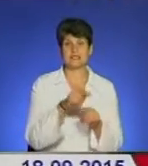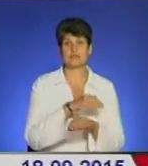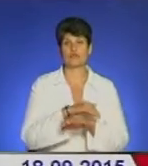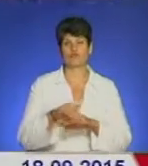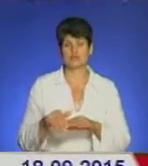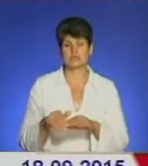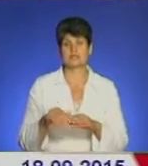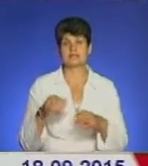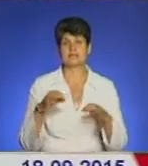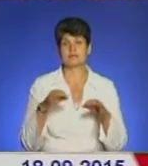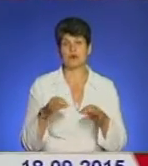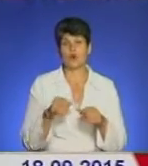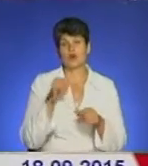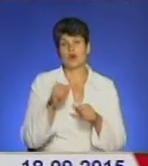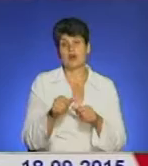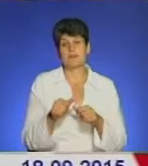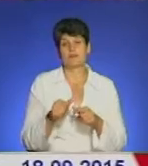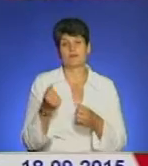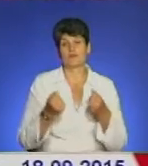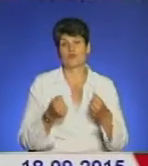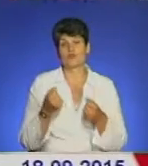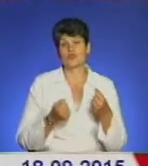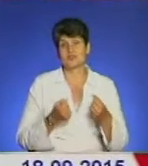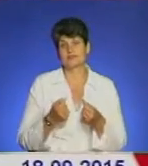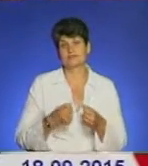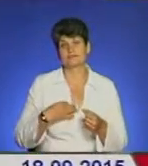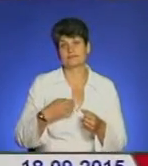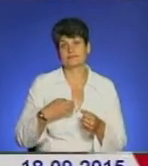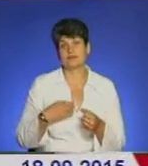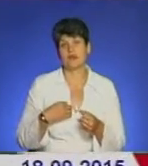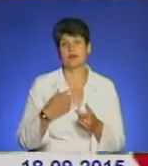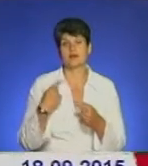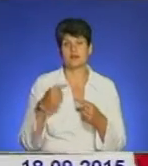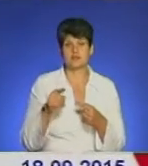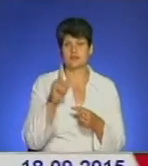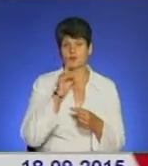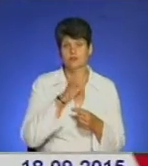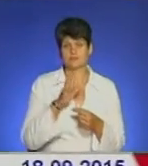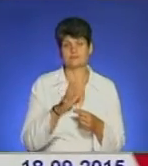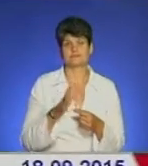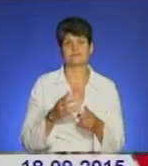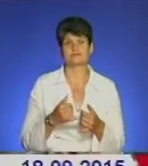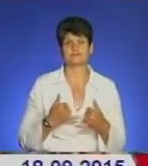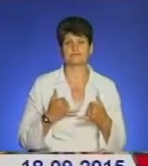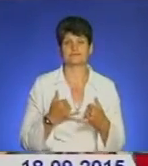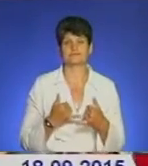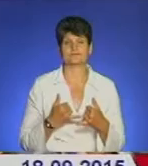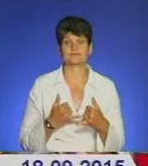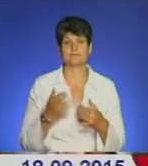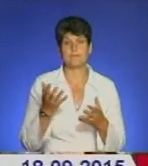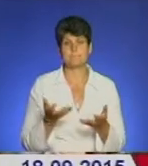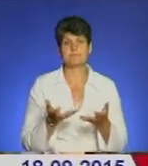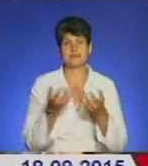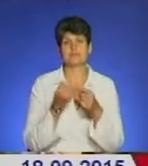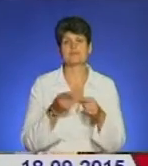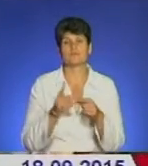автотранспорту, деякі водії його просто ігнорують. Інші, попри незручності, більш толерантні. В принципі, підтримується